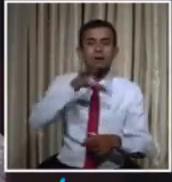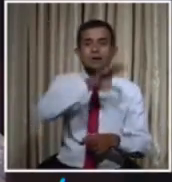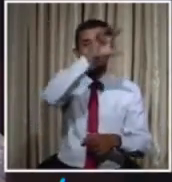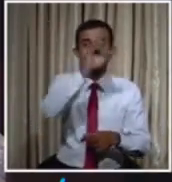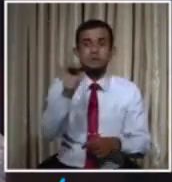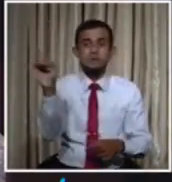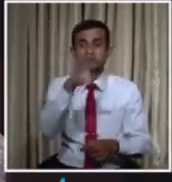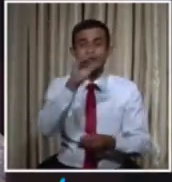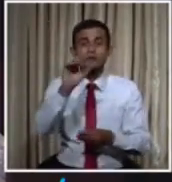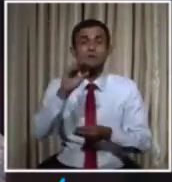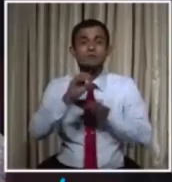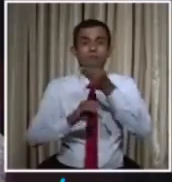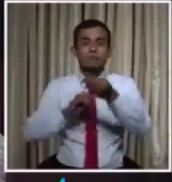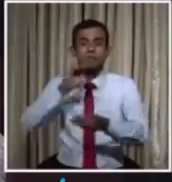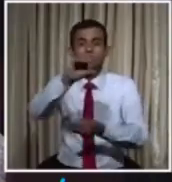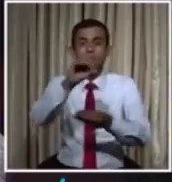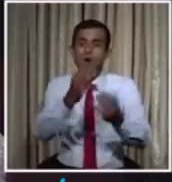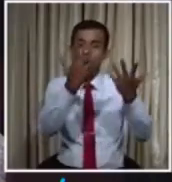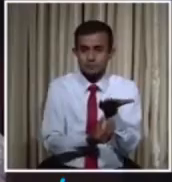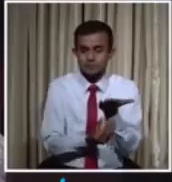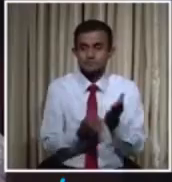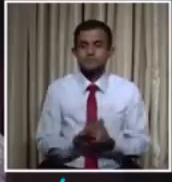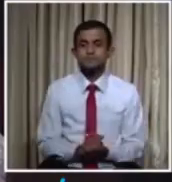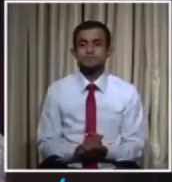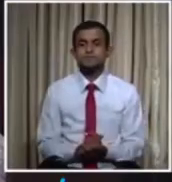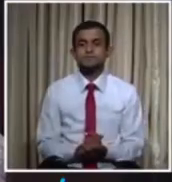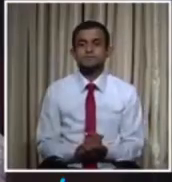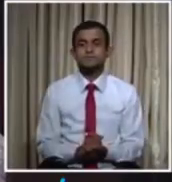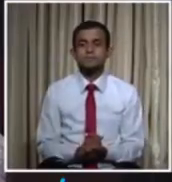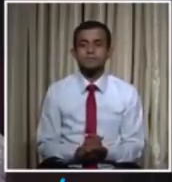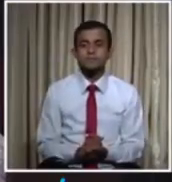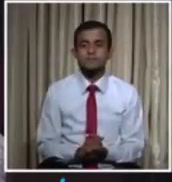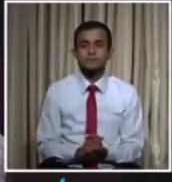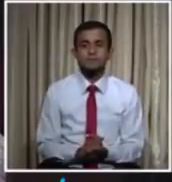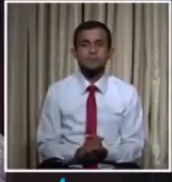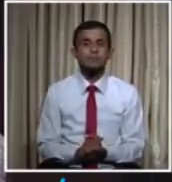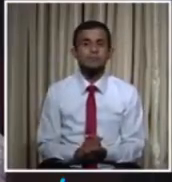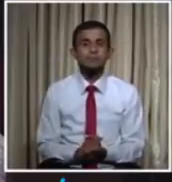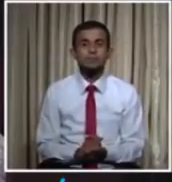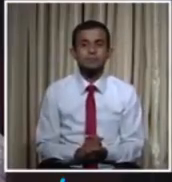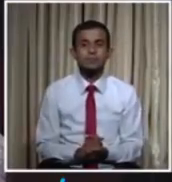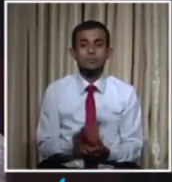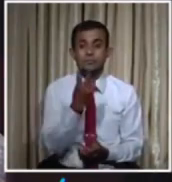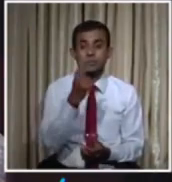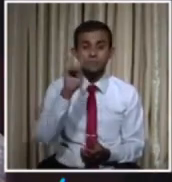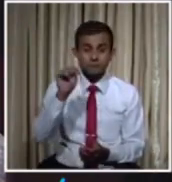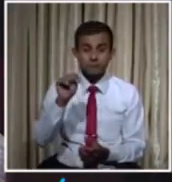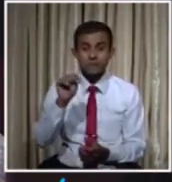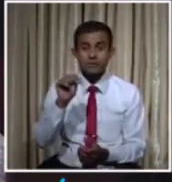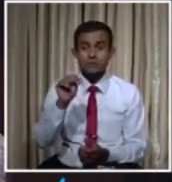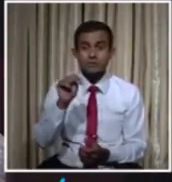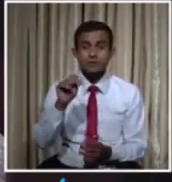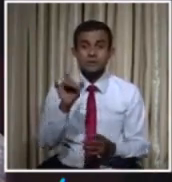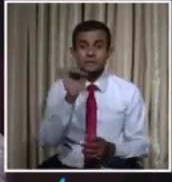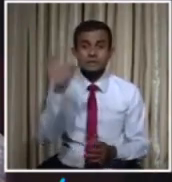ඍජු විදේශ ආයෝජන පිළිබඳව සංඛ්‍යාලේඛන ඉදිරිපත් කරා. බංග්ලාදේශයට ලැබුණා 2020